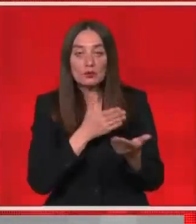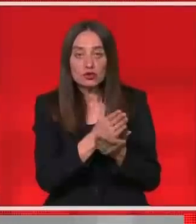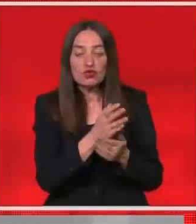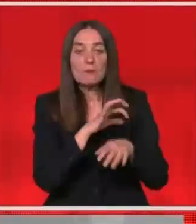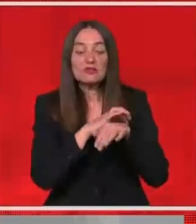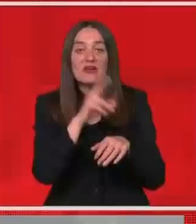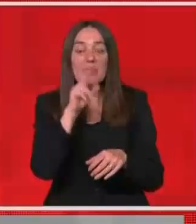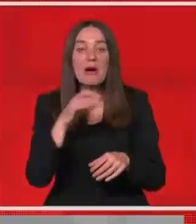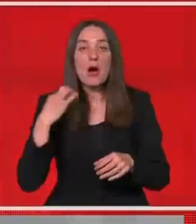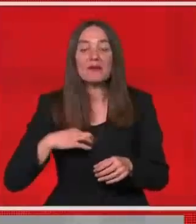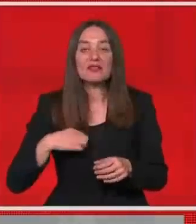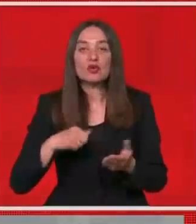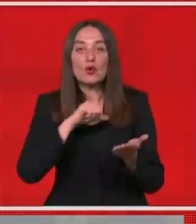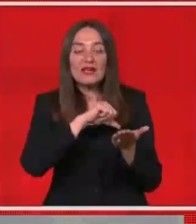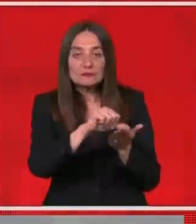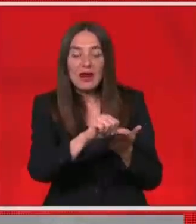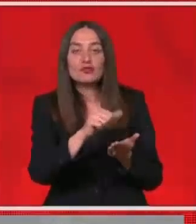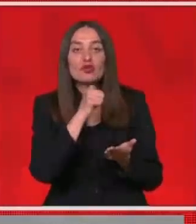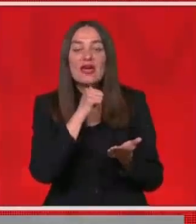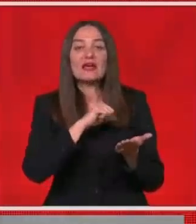ima obavezu da isplaćuje i da isplati